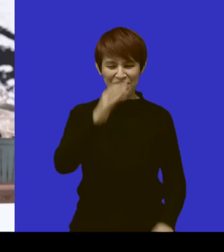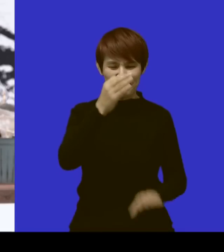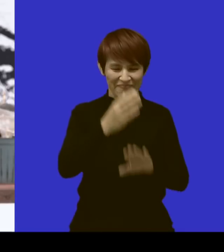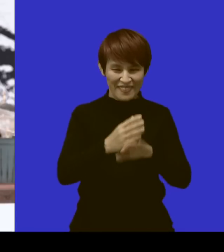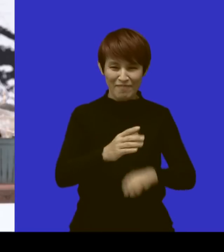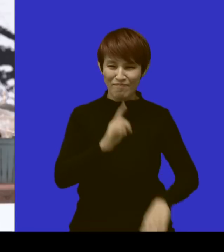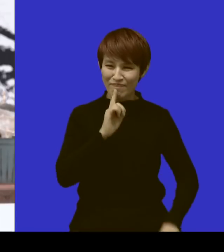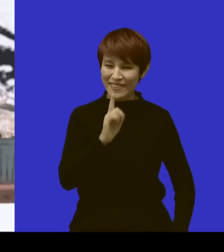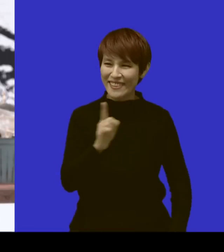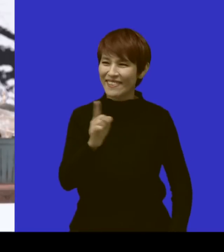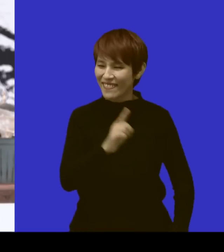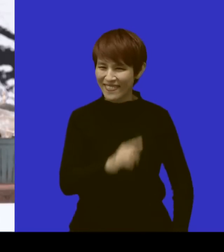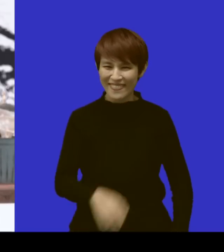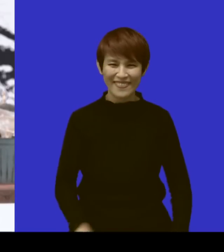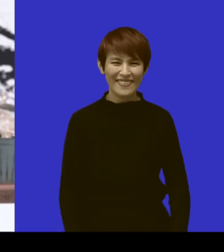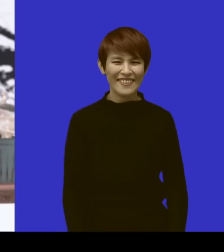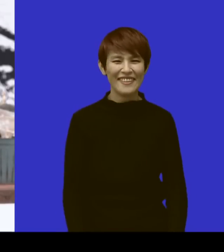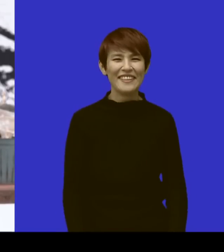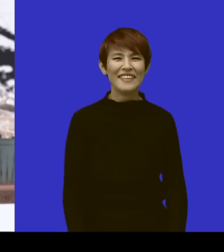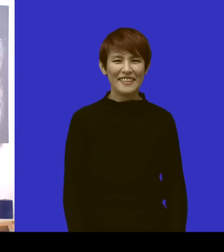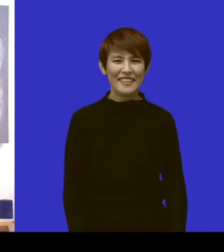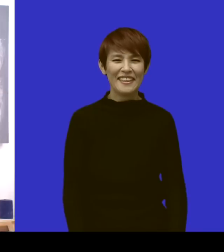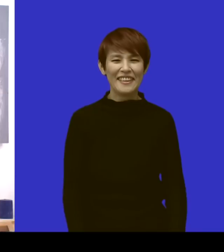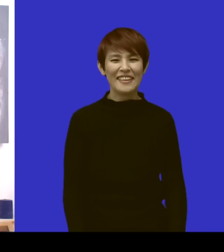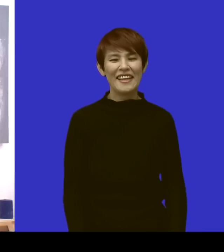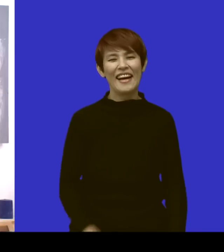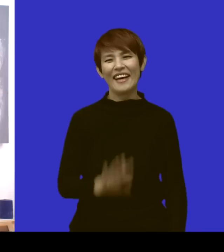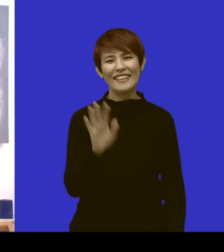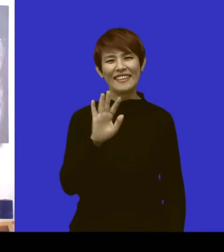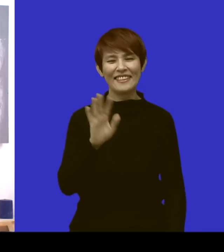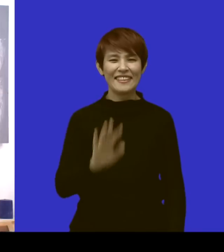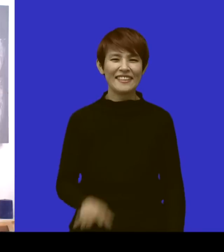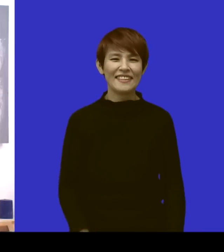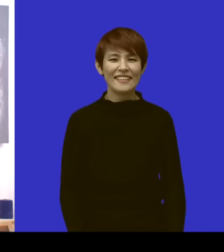죄송합니다. 네. 그런 것까지는 아니고요.